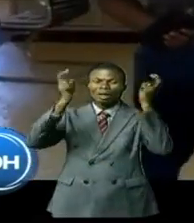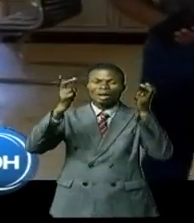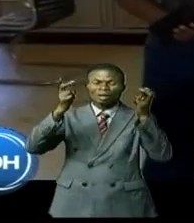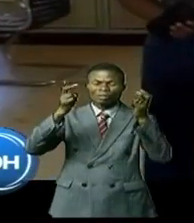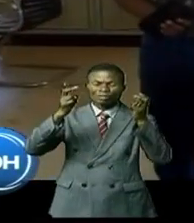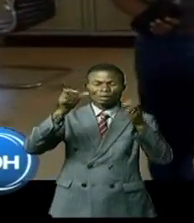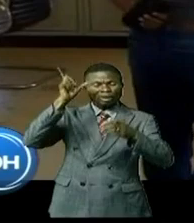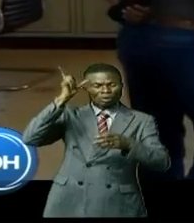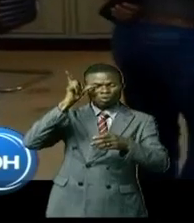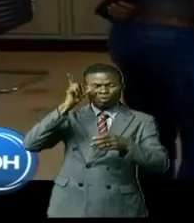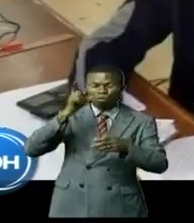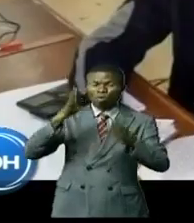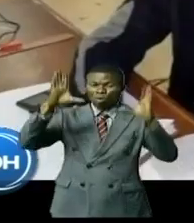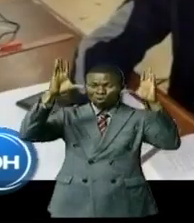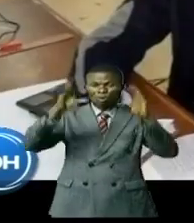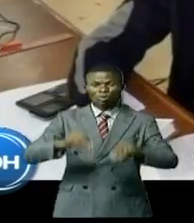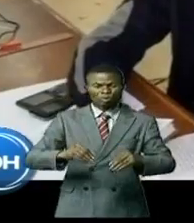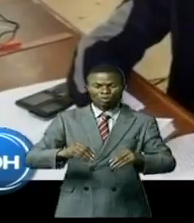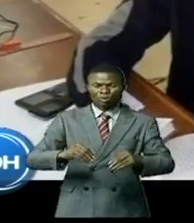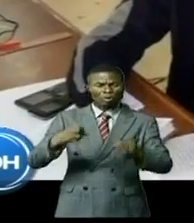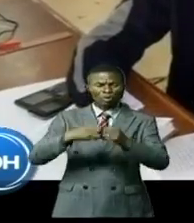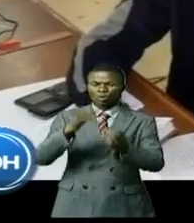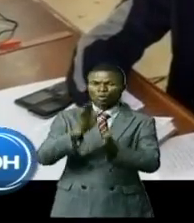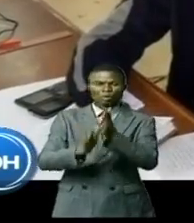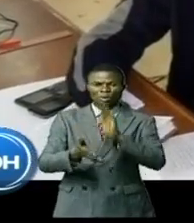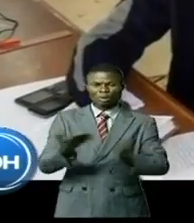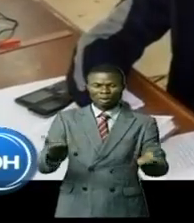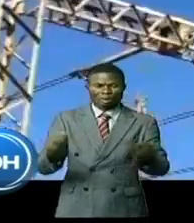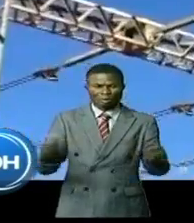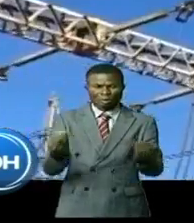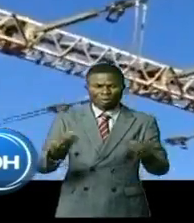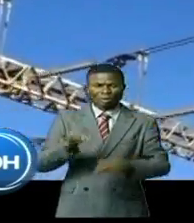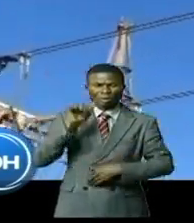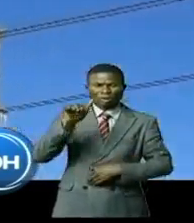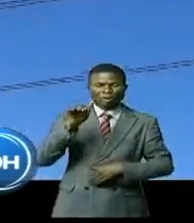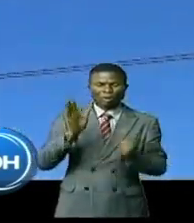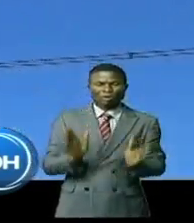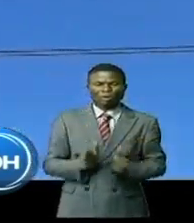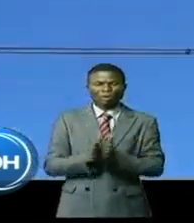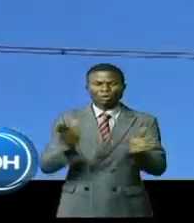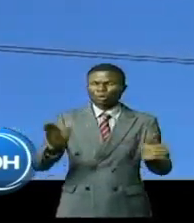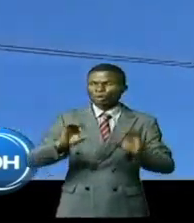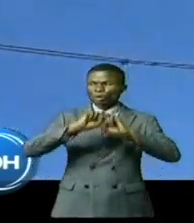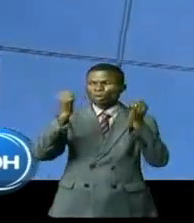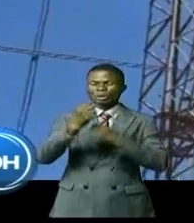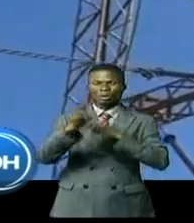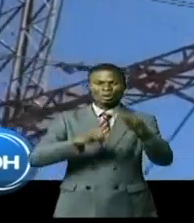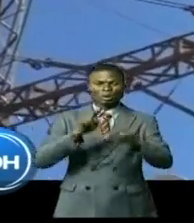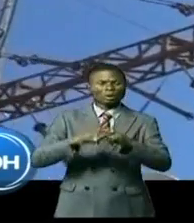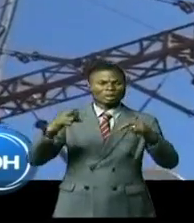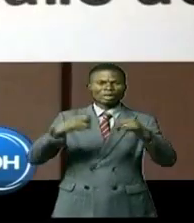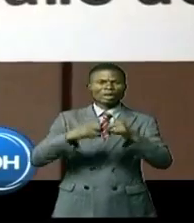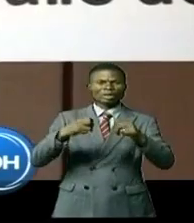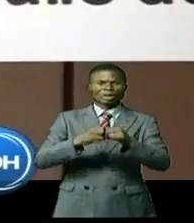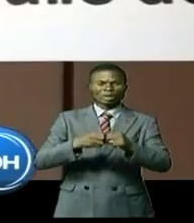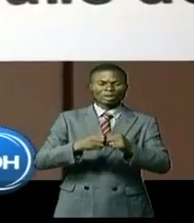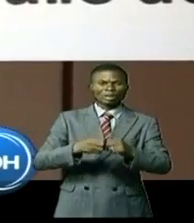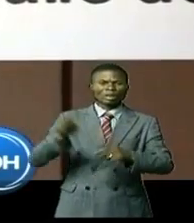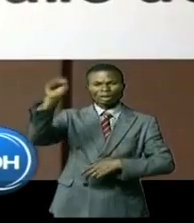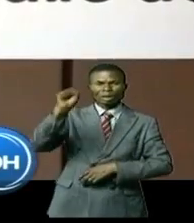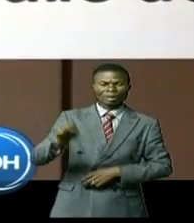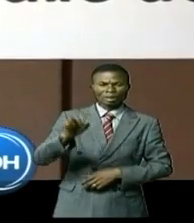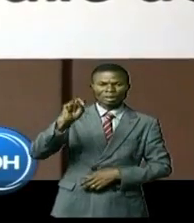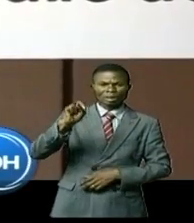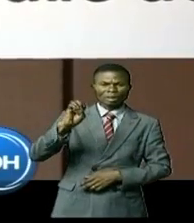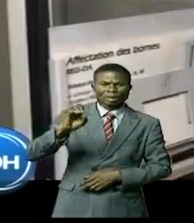cuprifère connaissait une explosion démographique. C'est ainsi que le directeur général de la Société nationale d'électricité, SNEL SA,